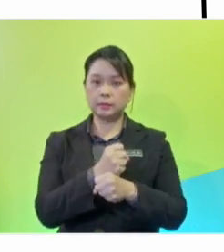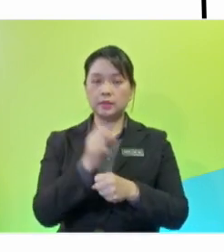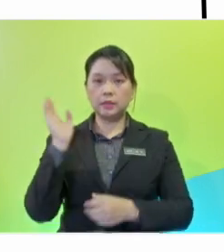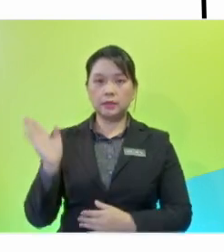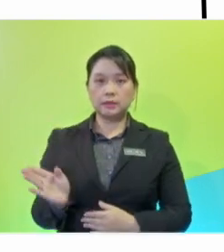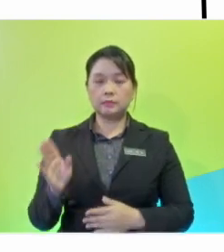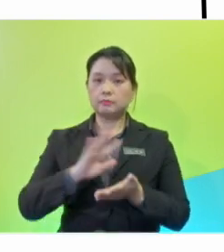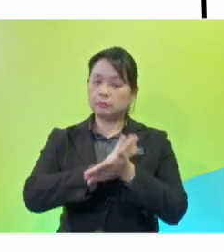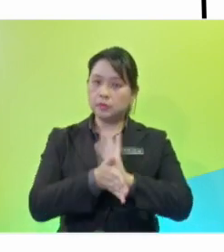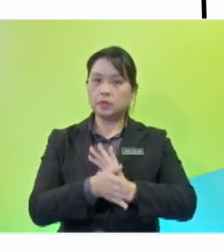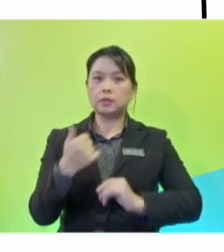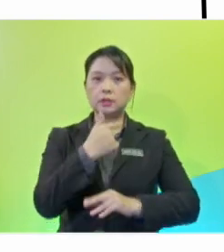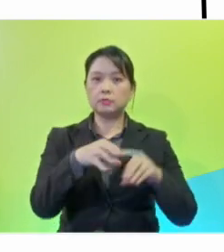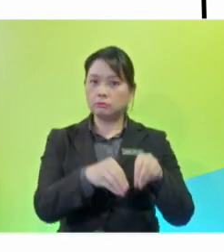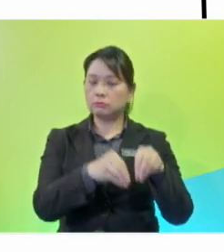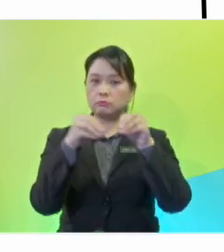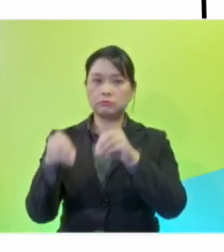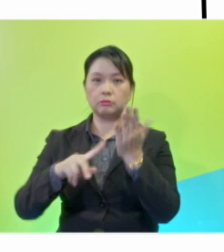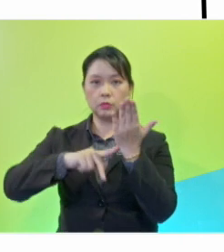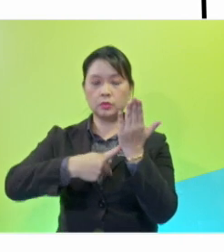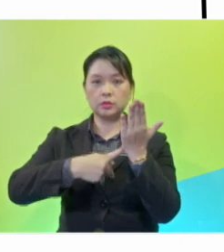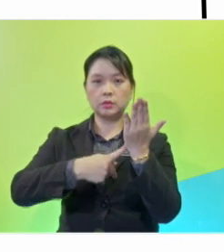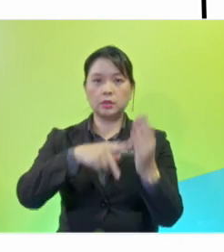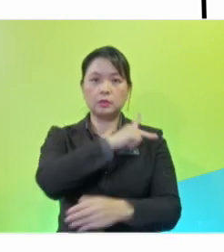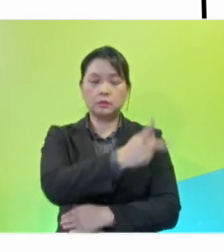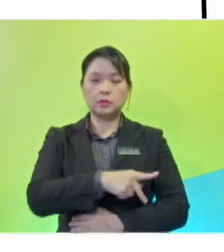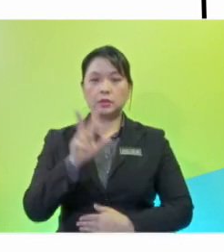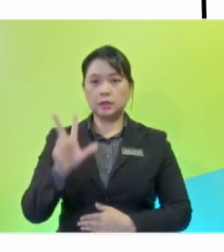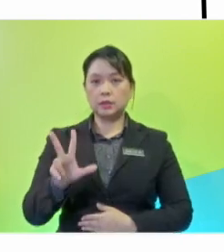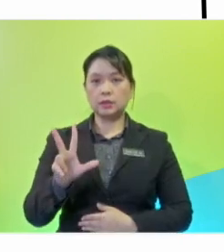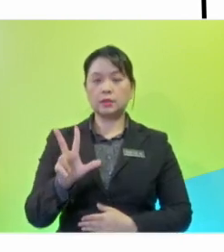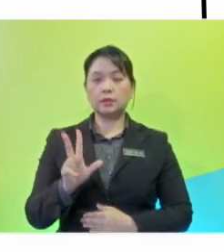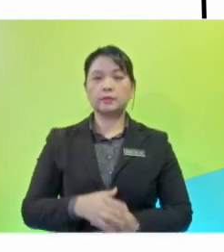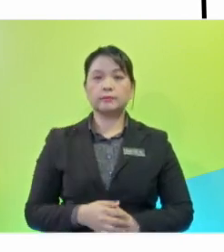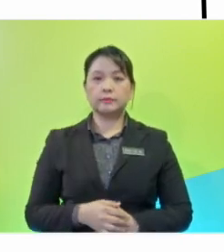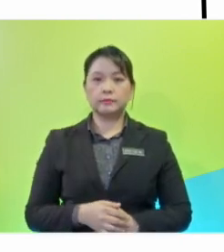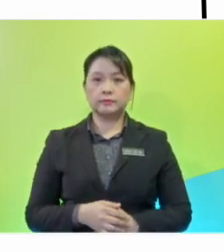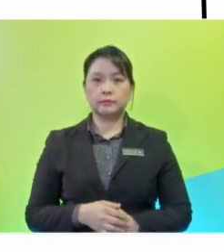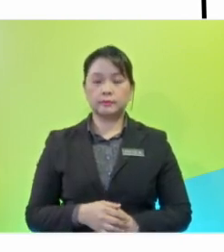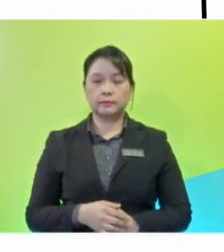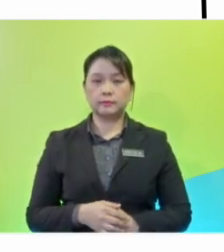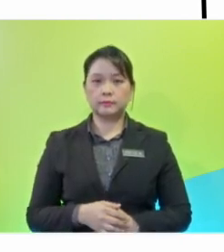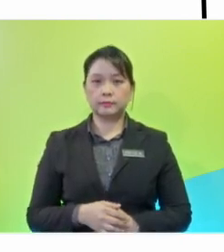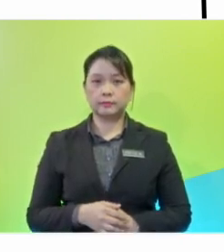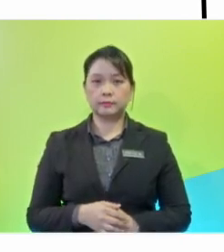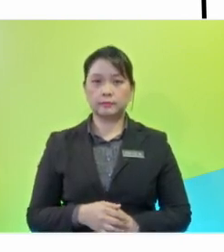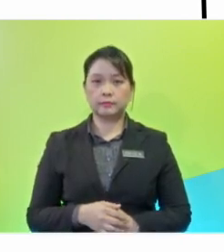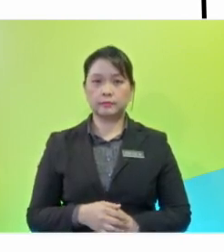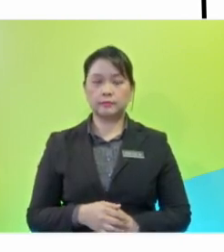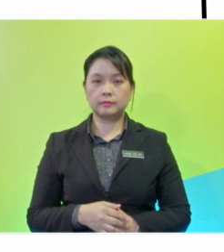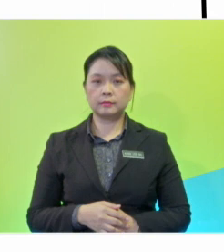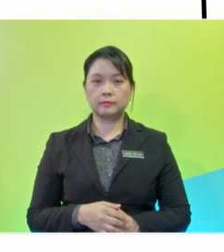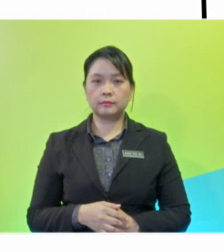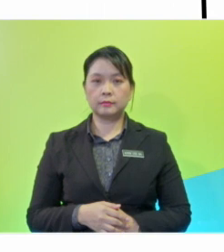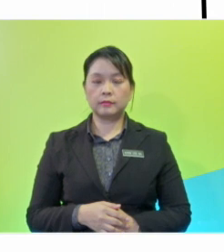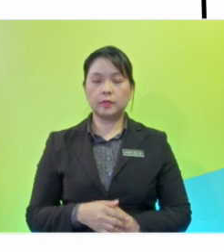maka kita pindahkan kunci Kuasa 3 ke sebelah kanan 8 hojakai x = 2 Oke